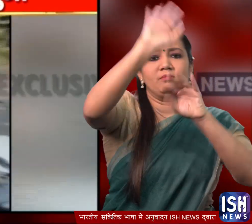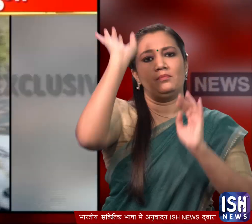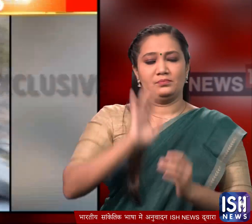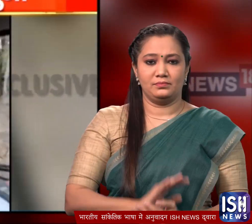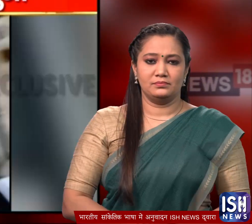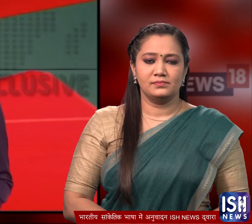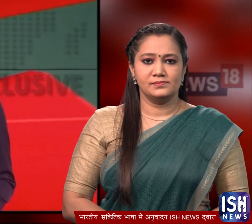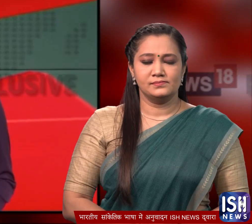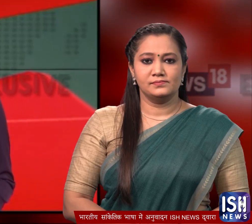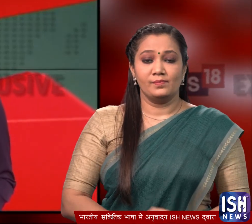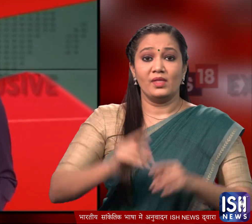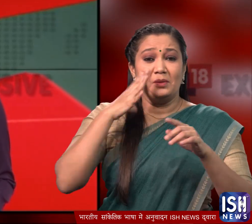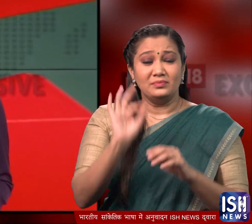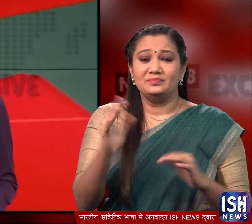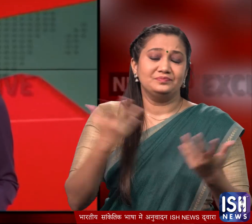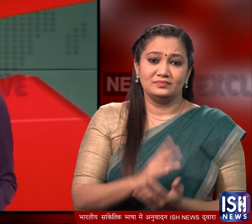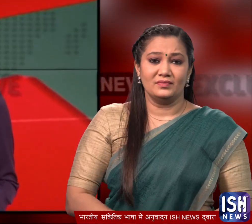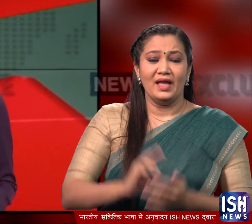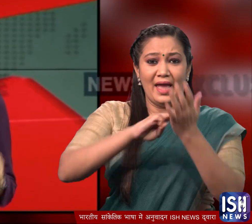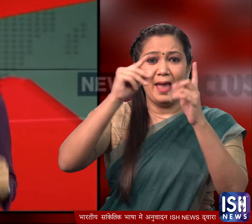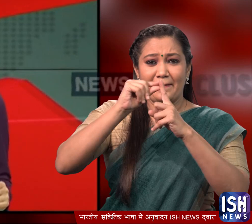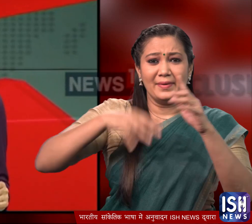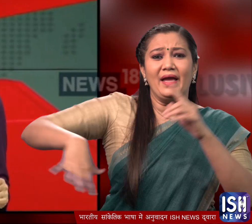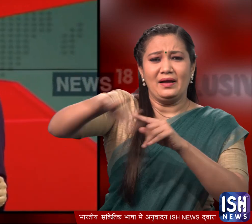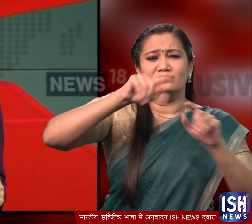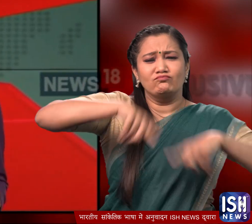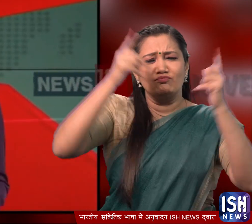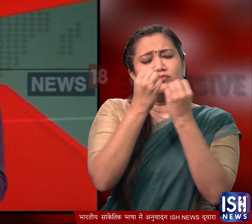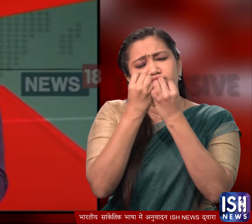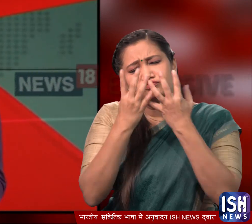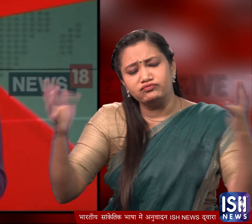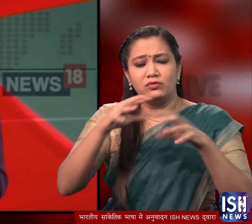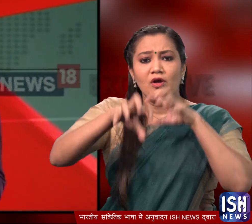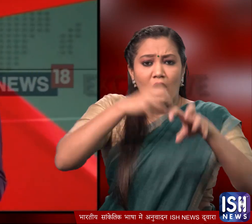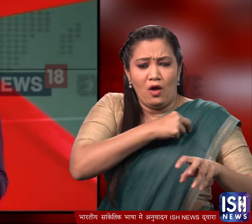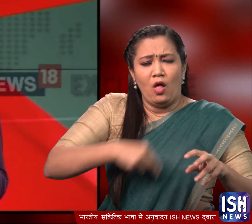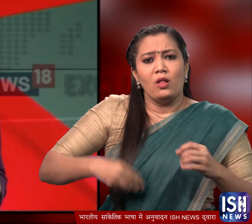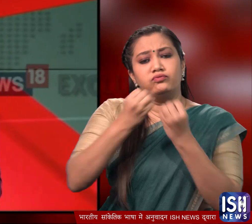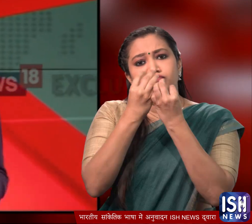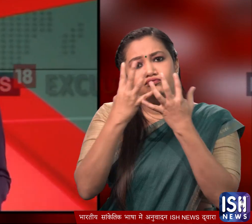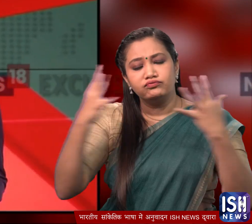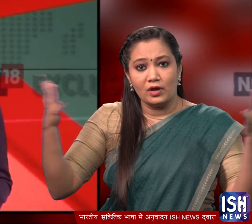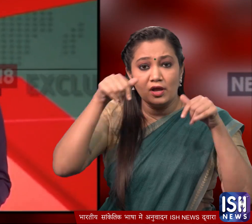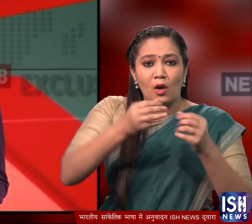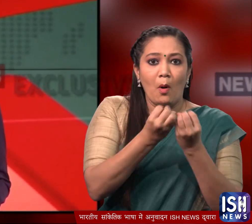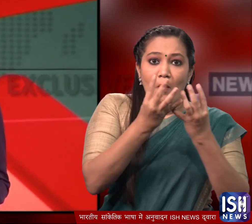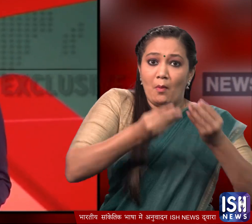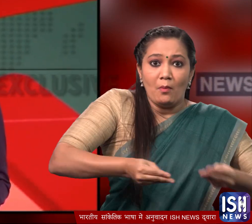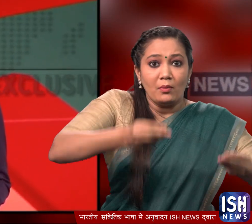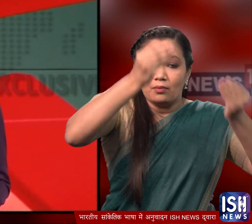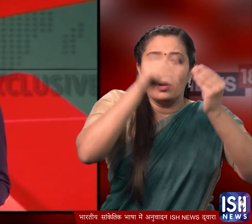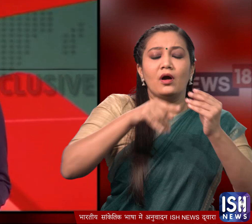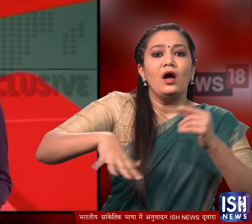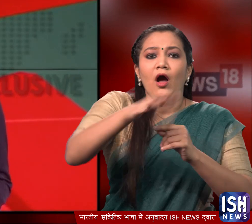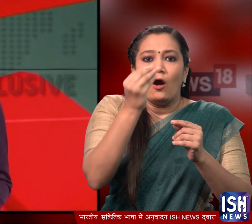जंगल में चला गया। सौभाग्य की एक बात यह है कि मध्य प्रदेश के जंगलों में तेंदुओं की संख्या बहुत ज्यादा है। संख्या बढ़ने की वजह